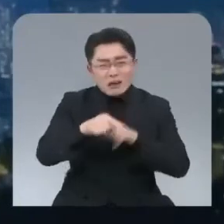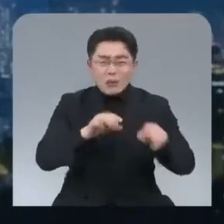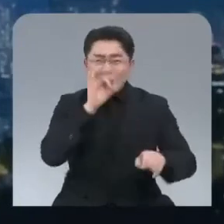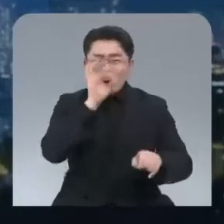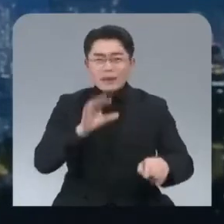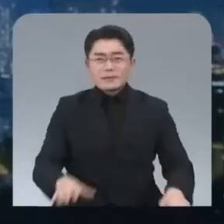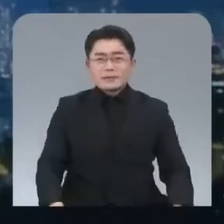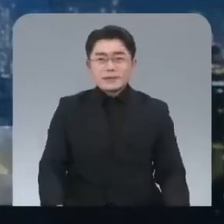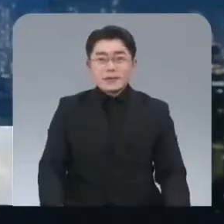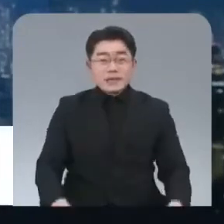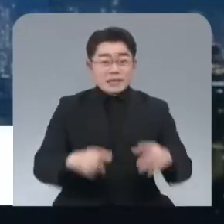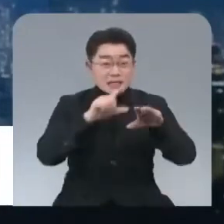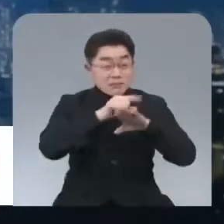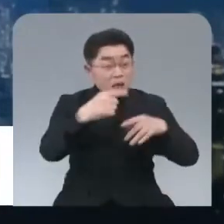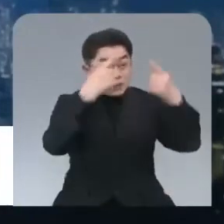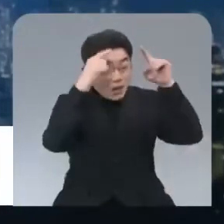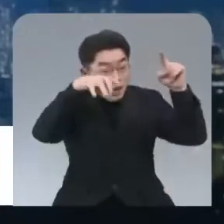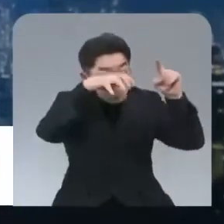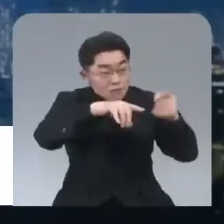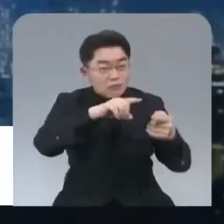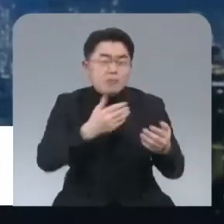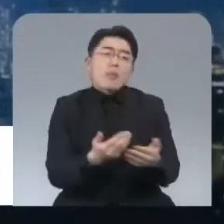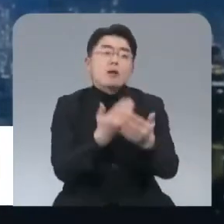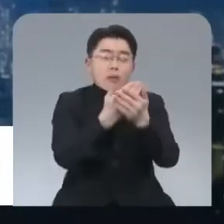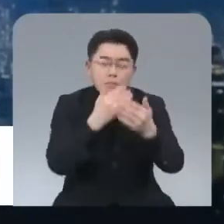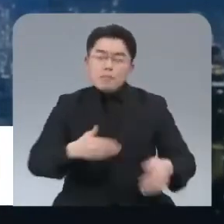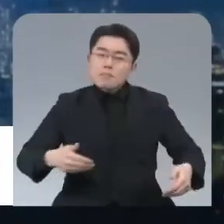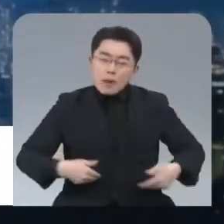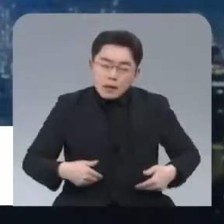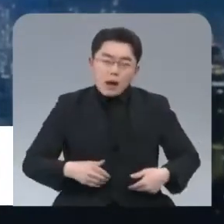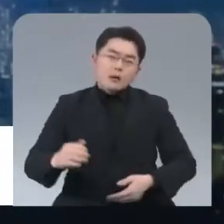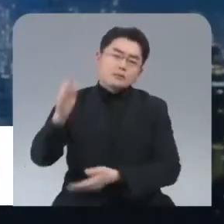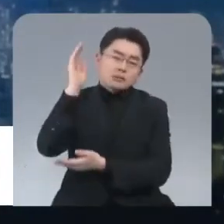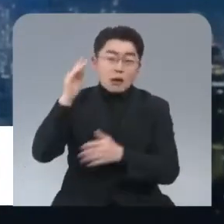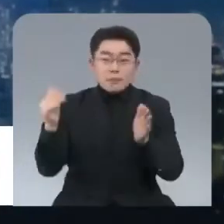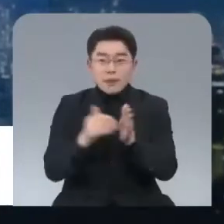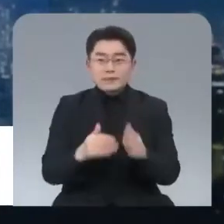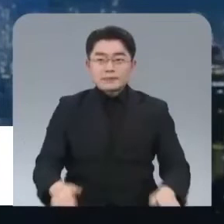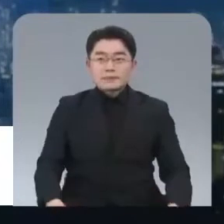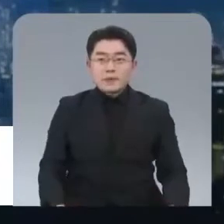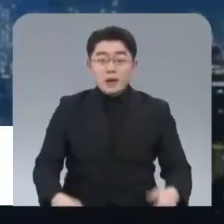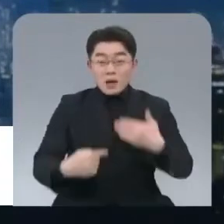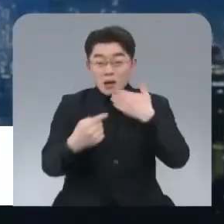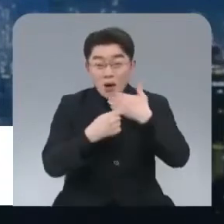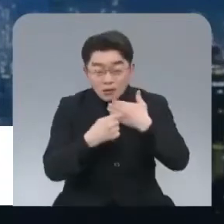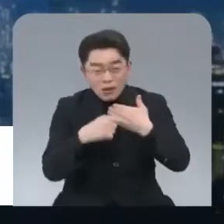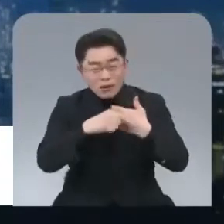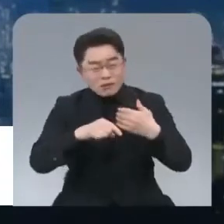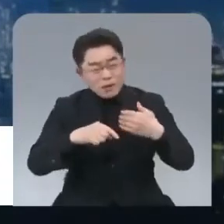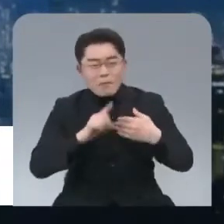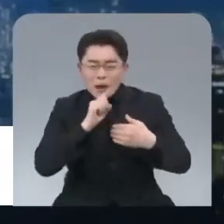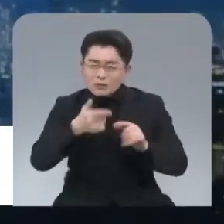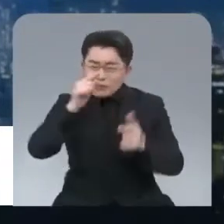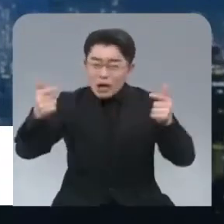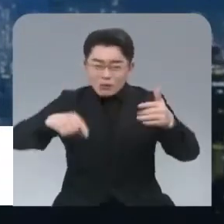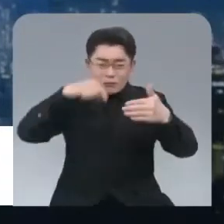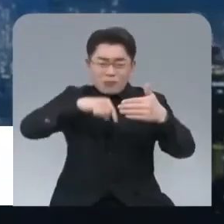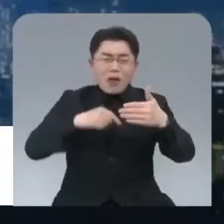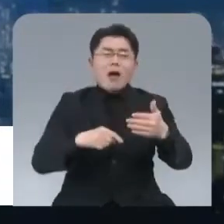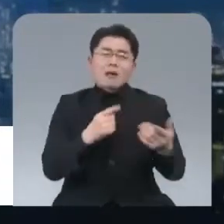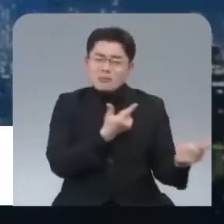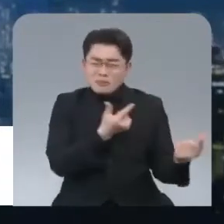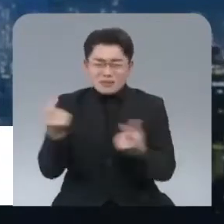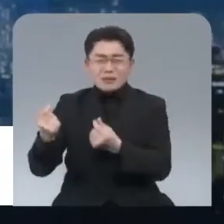지방대에 관련해서도 건 했거든요 그런데 마찬가지입니다 공연 이름은 조금씩 다른데 뼈대가 업 비슷하거든요 지역